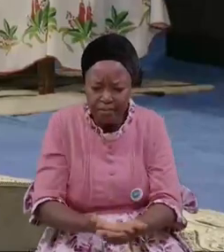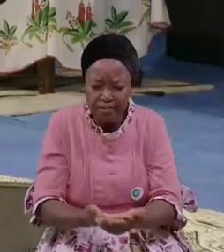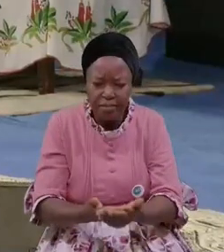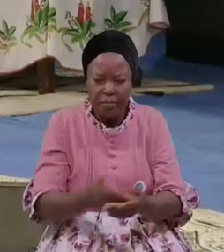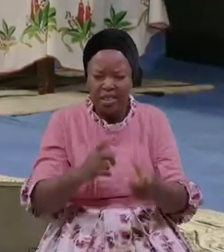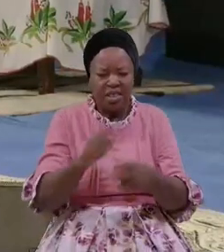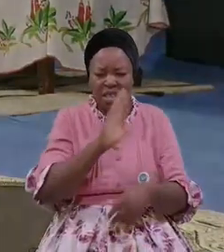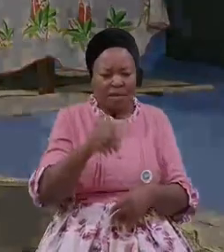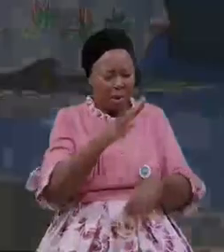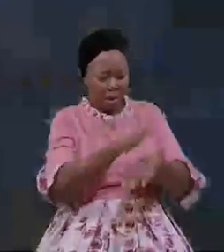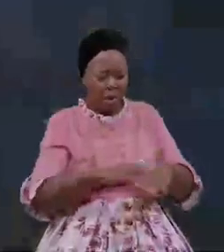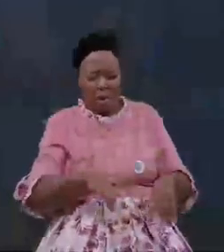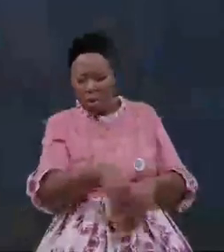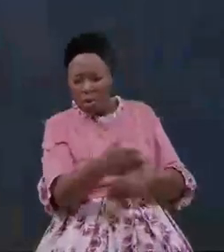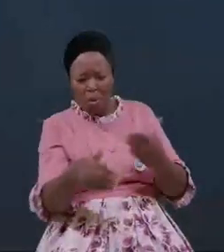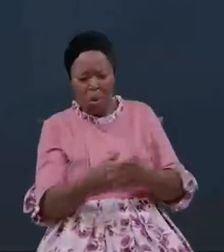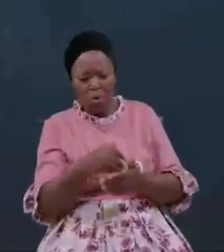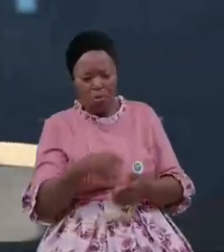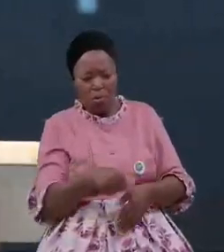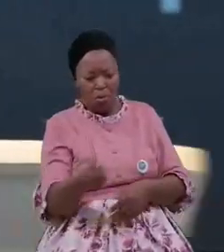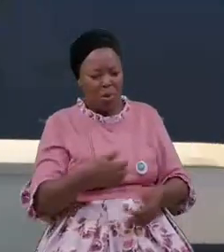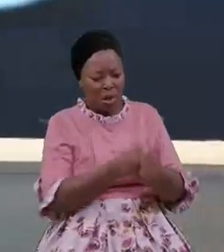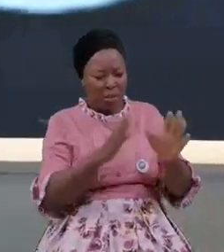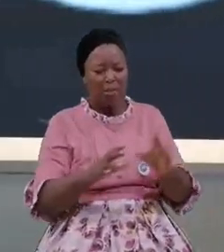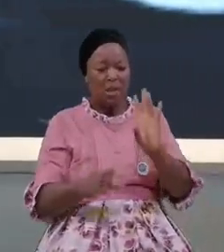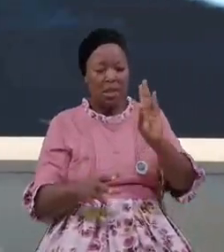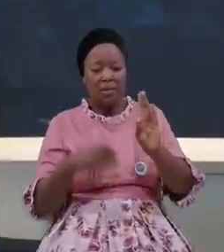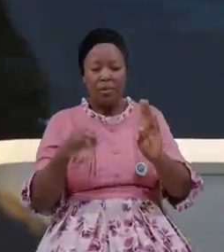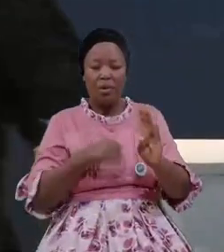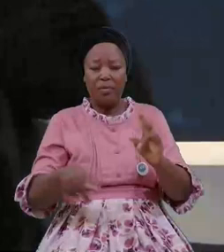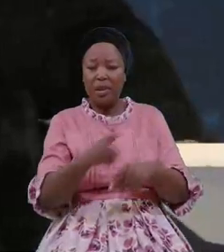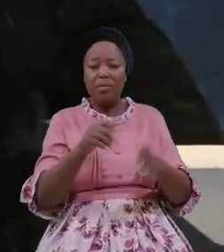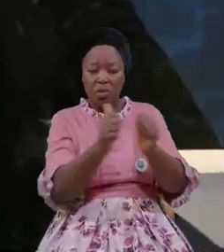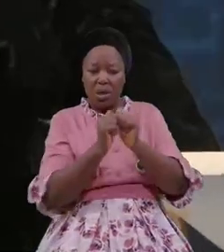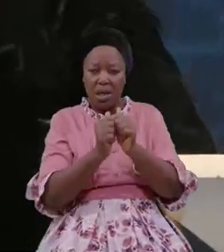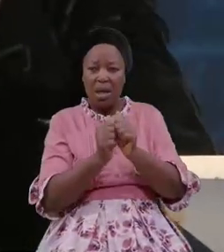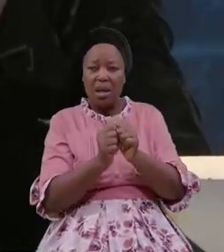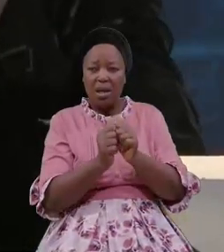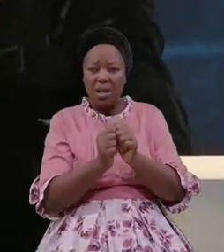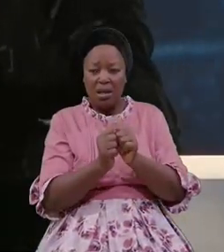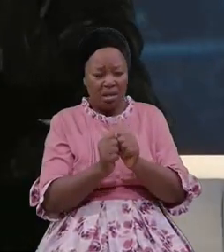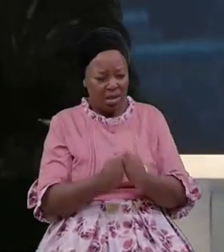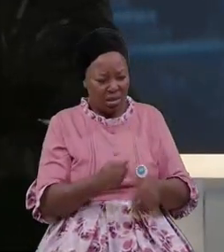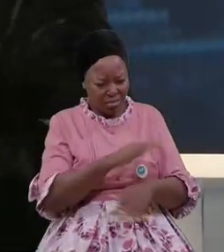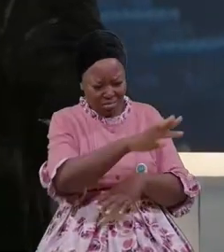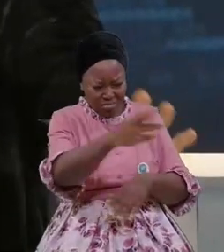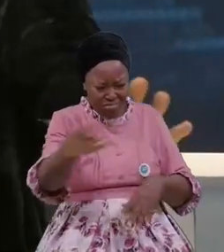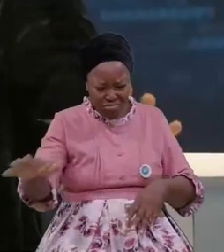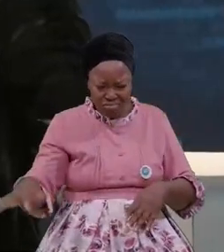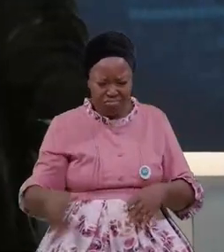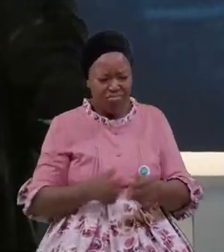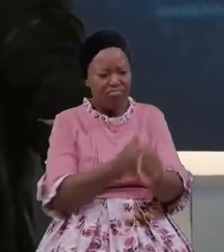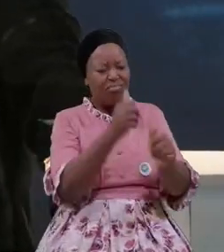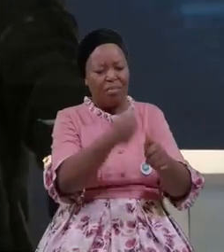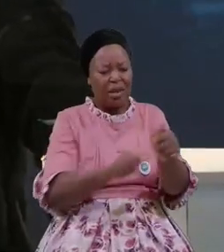il n'a pas appelé ses disciples 7 ensemble il n'a pas il les a appelé il ne l'